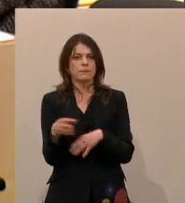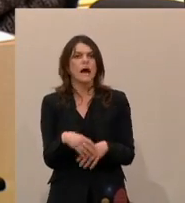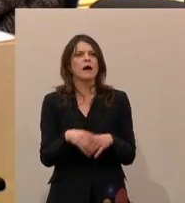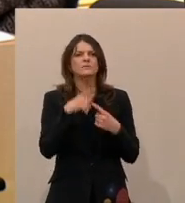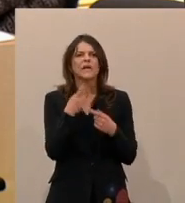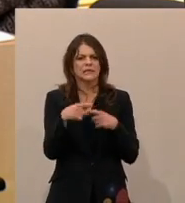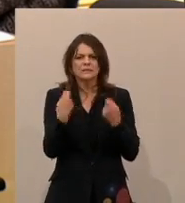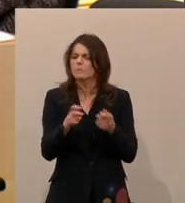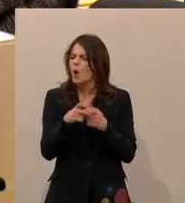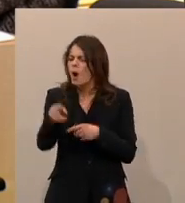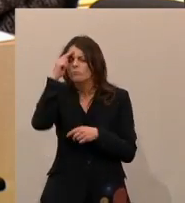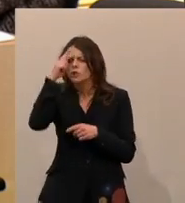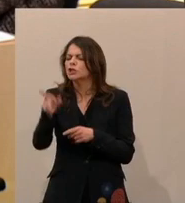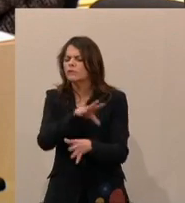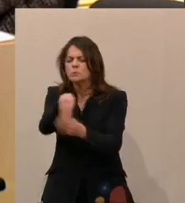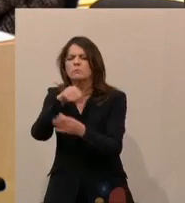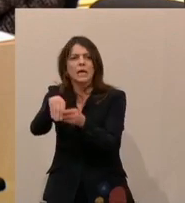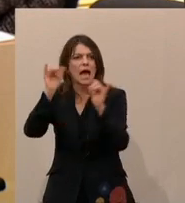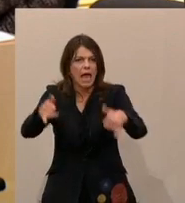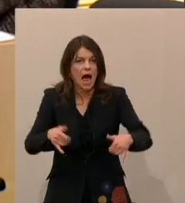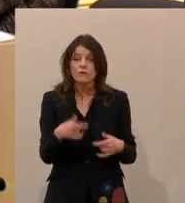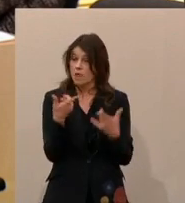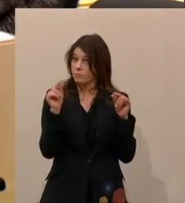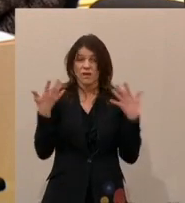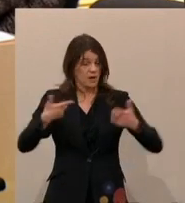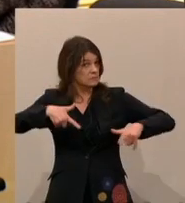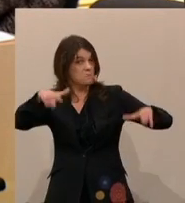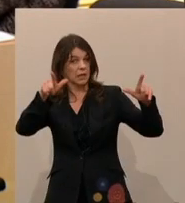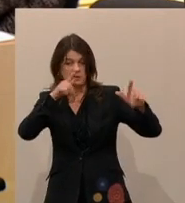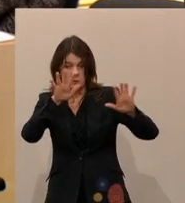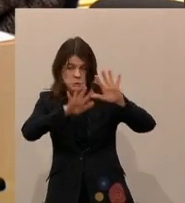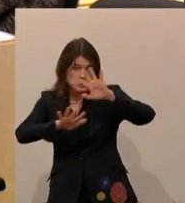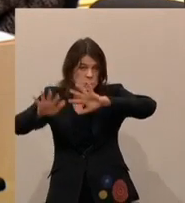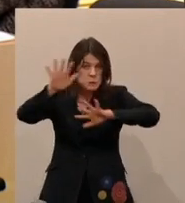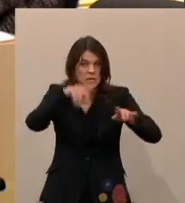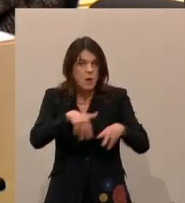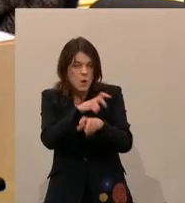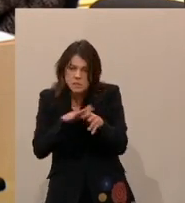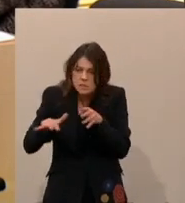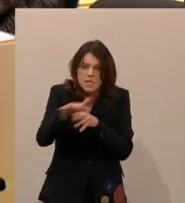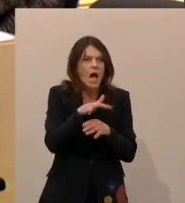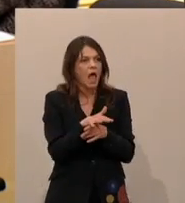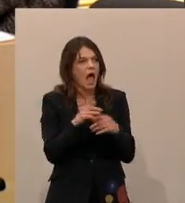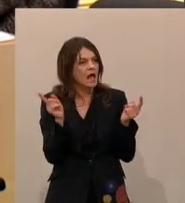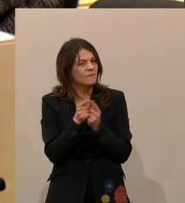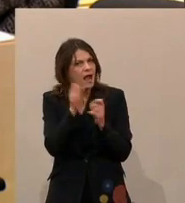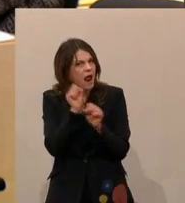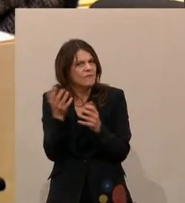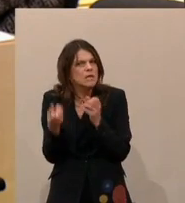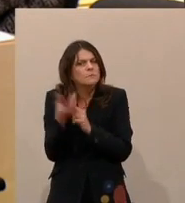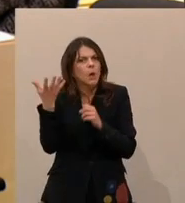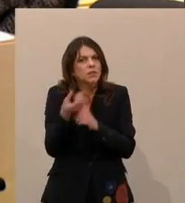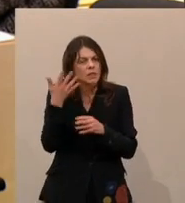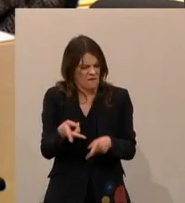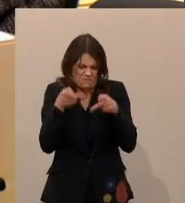der Burschenschaften, damit sie ein möglichst düsteres Bild dieses Landes zeichnen können, damit sie etwas produzieren können, was